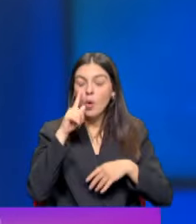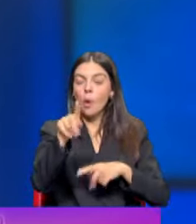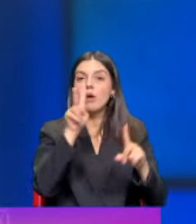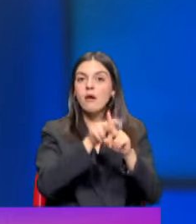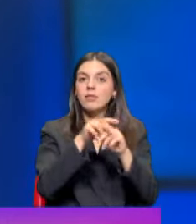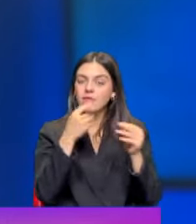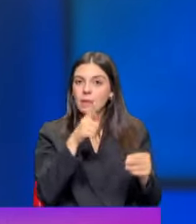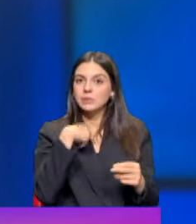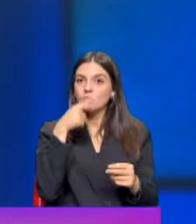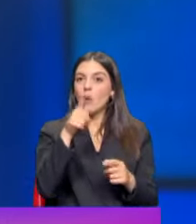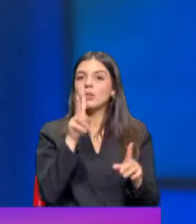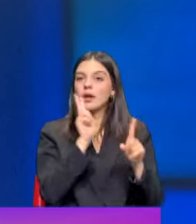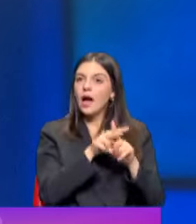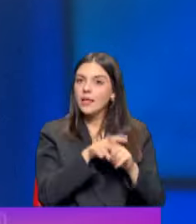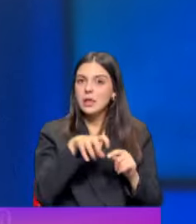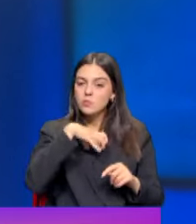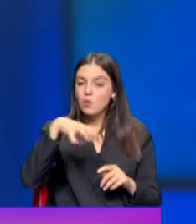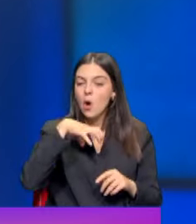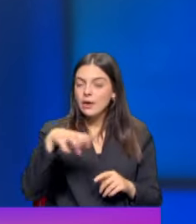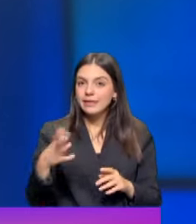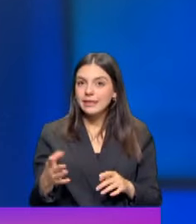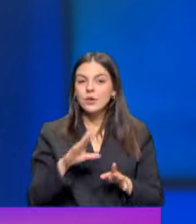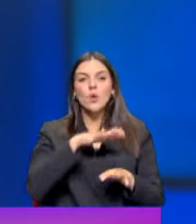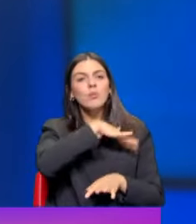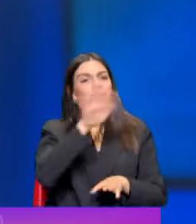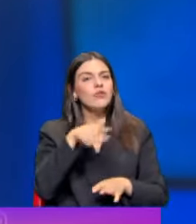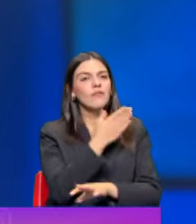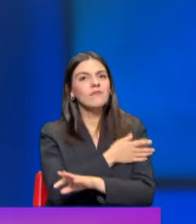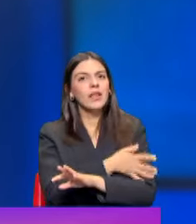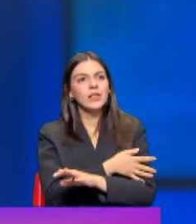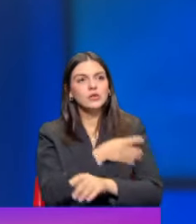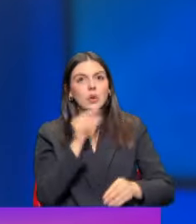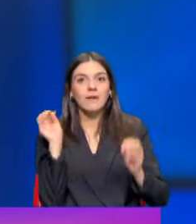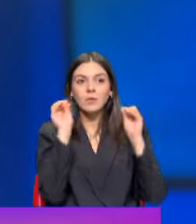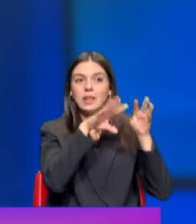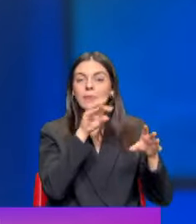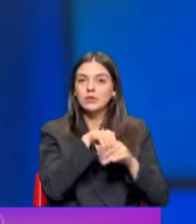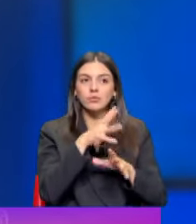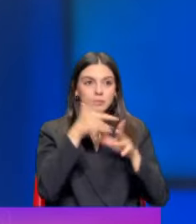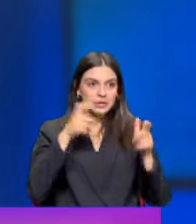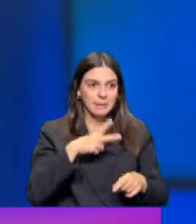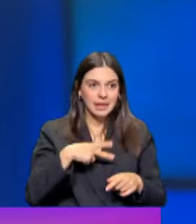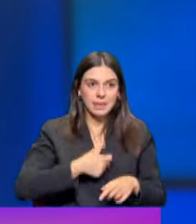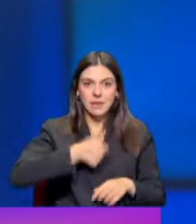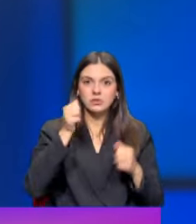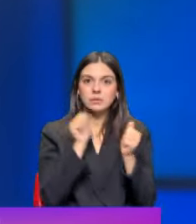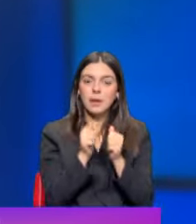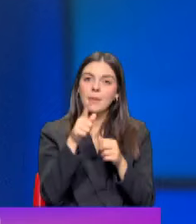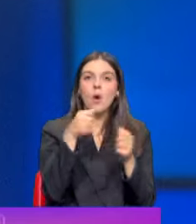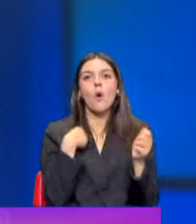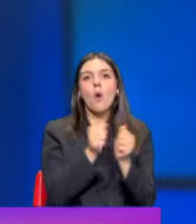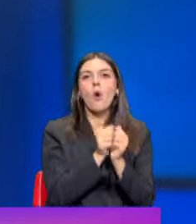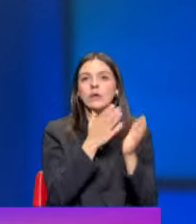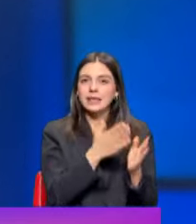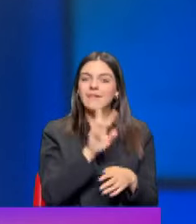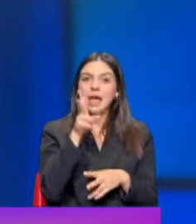katkıyı Adıyamanlılara, o bölgedeki bütün vatandaşlarımıza ulaştırmak için Büyükşehir Belediye Başkanımızla birlikte oradaydık.